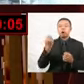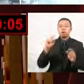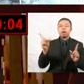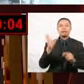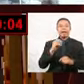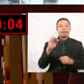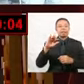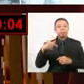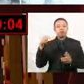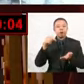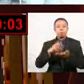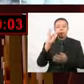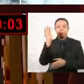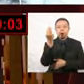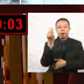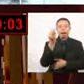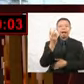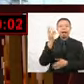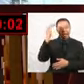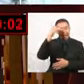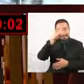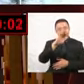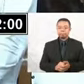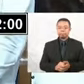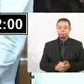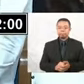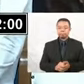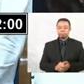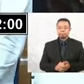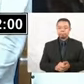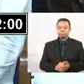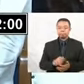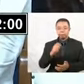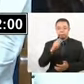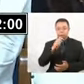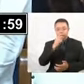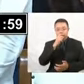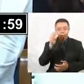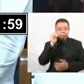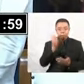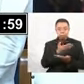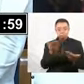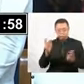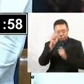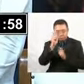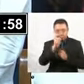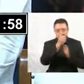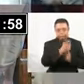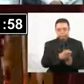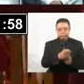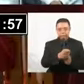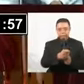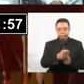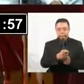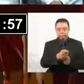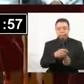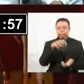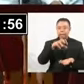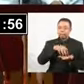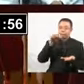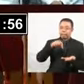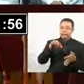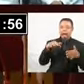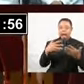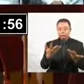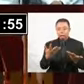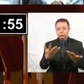sabtublos Monas nomor sat hadirin yang saya hormati baik di tempat ini